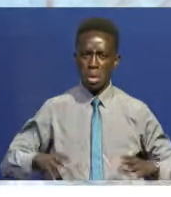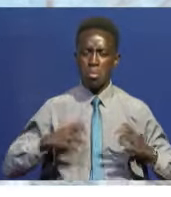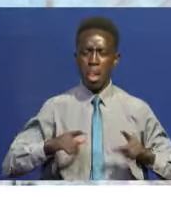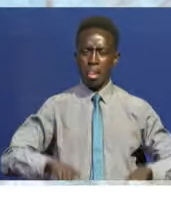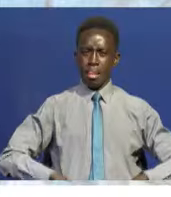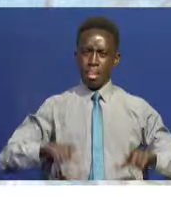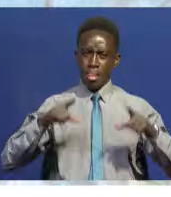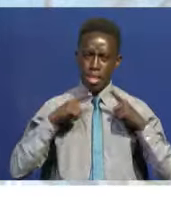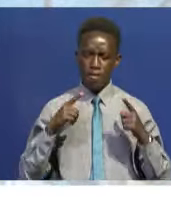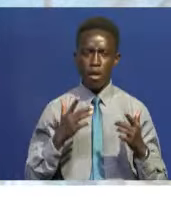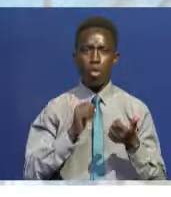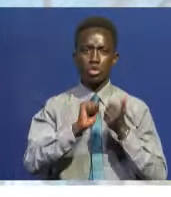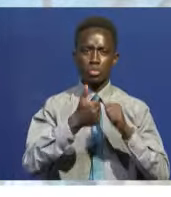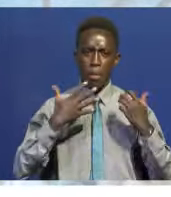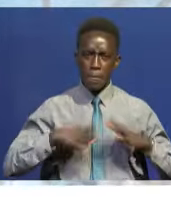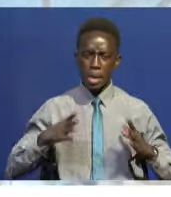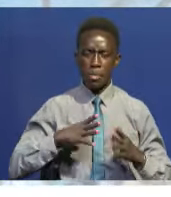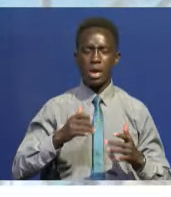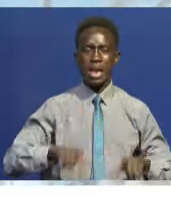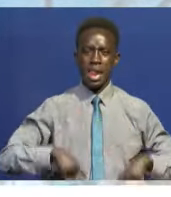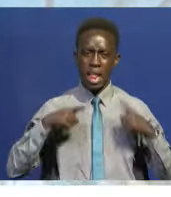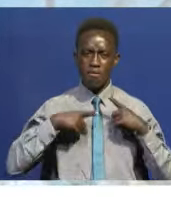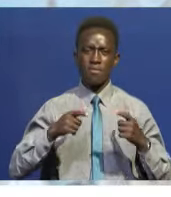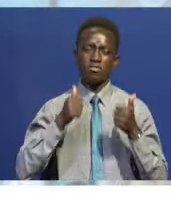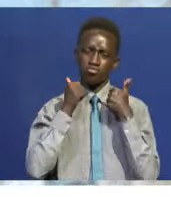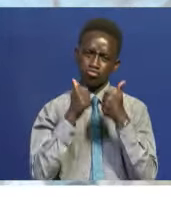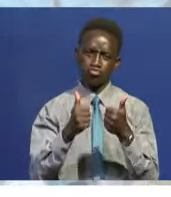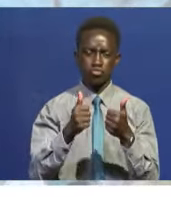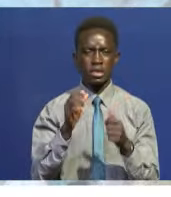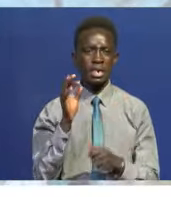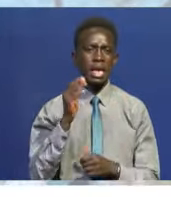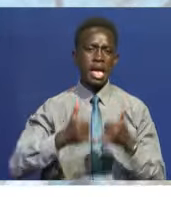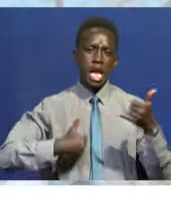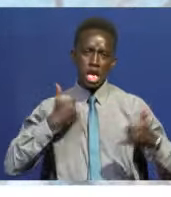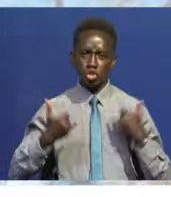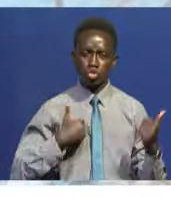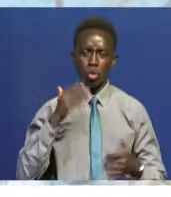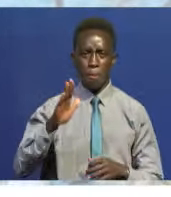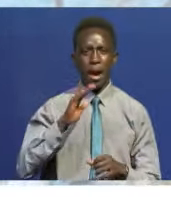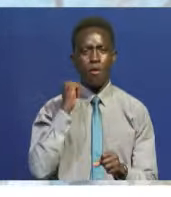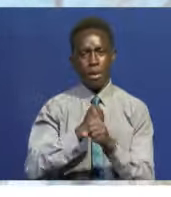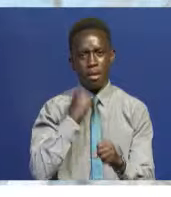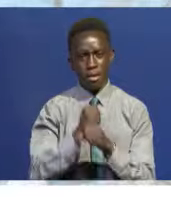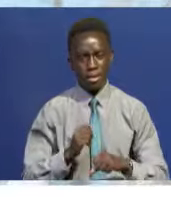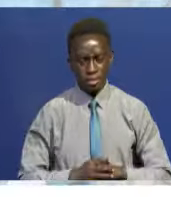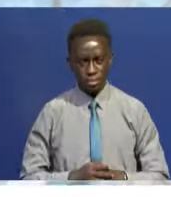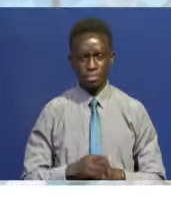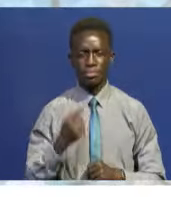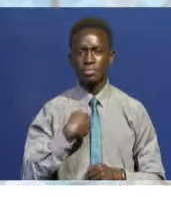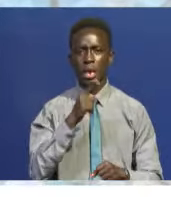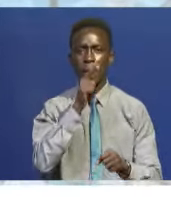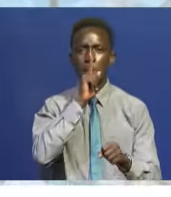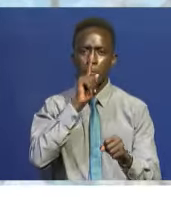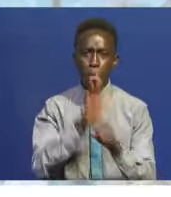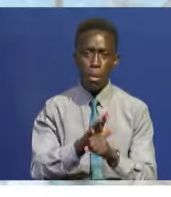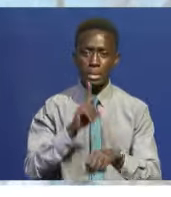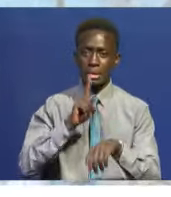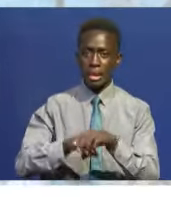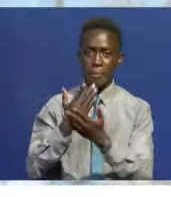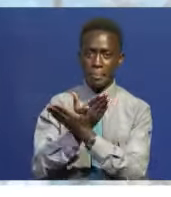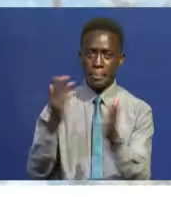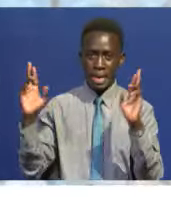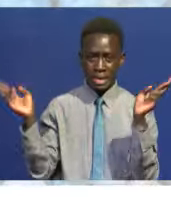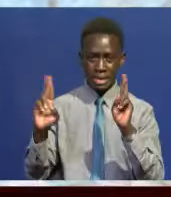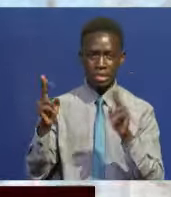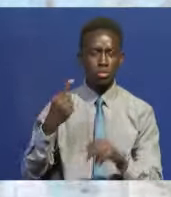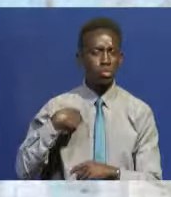pia wana enjoy the fruits of their labor. Mimi natoa hakikisho hapa kwa niaba ya bunge kwamba wakati watakuwa tayari